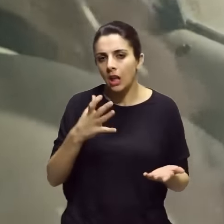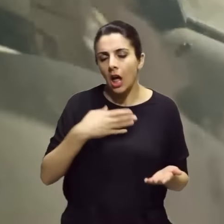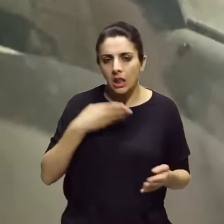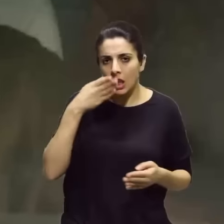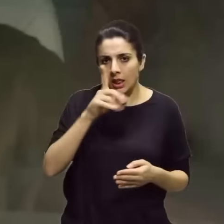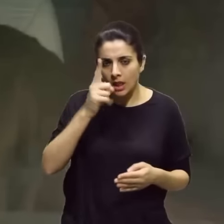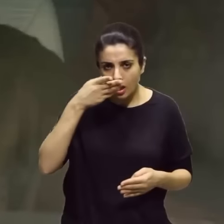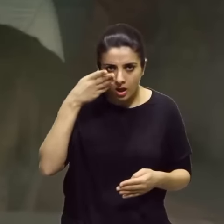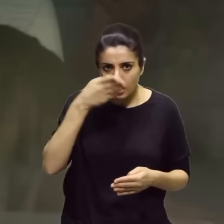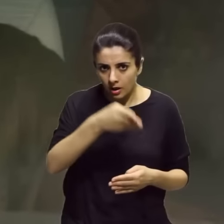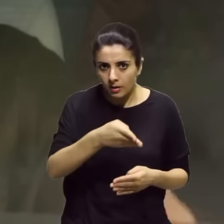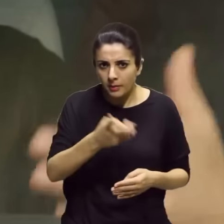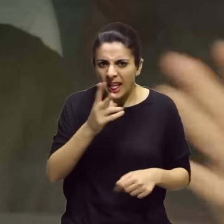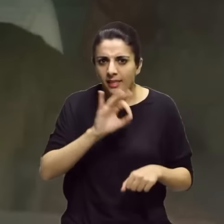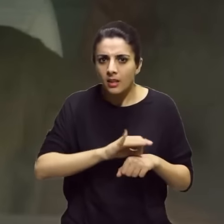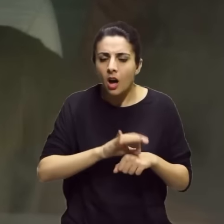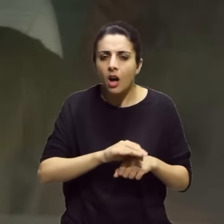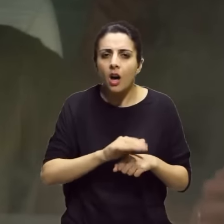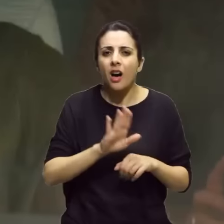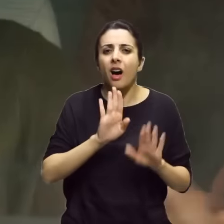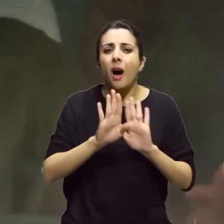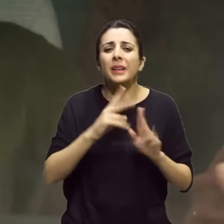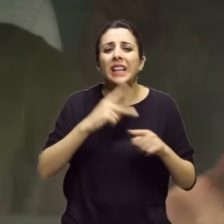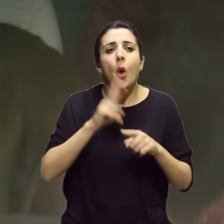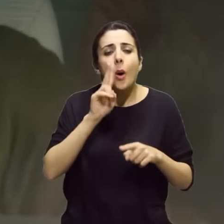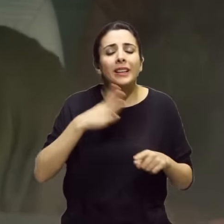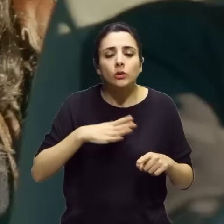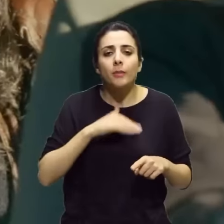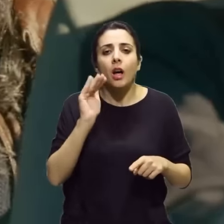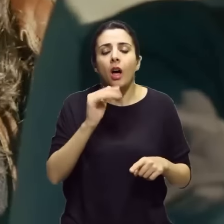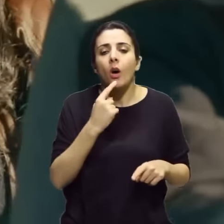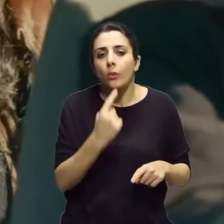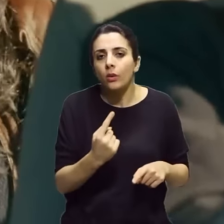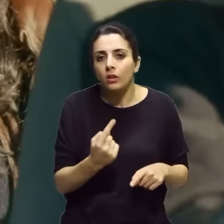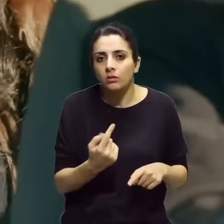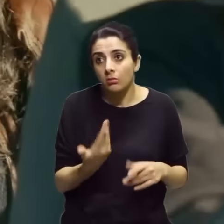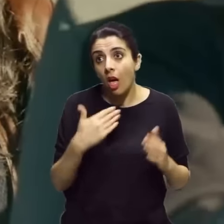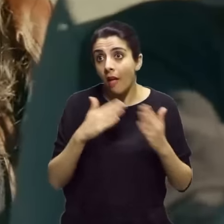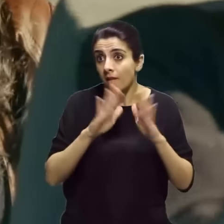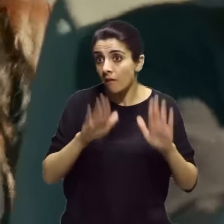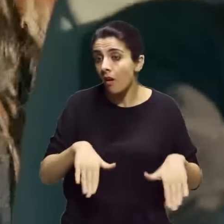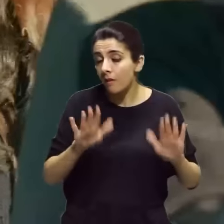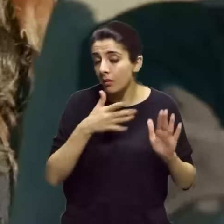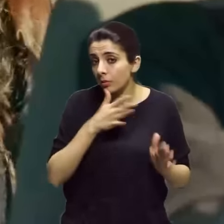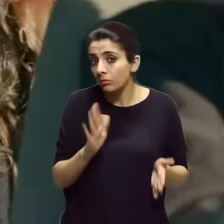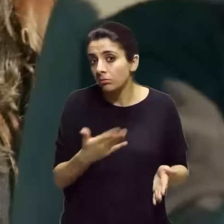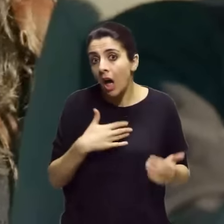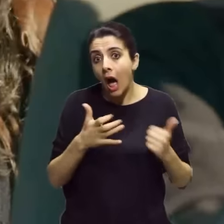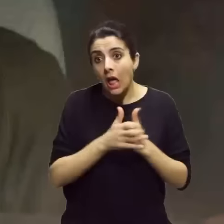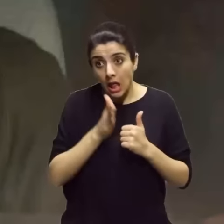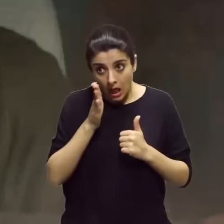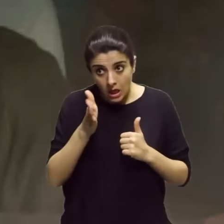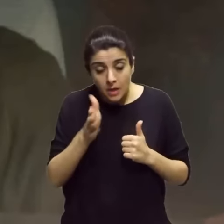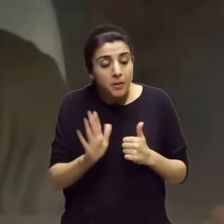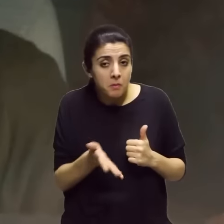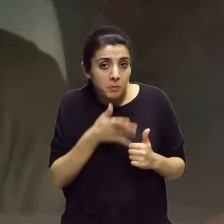Sen gidersin tek başına. İki dakika ısrar edersin kapıda Zeyno'yu göreceğim diye yani. Tabii evdelerse. Yani Antalya'ya